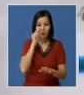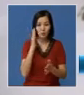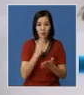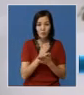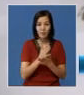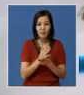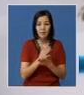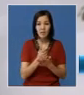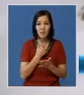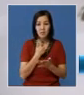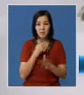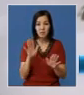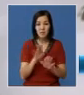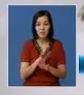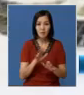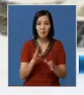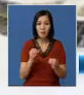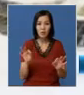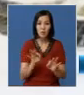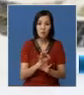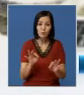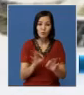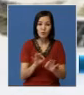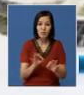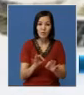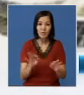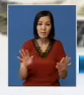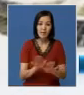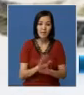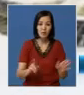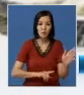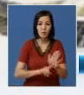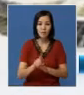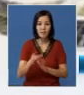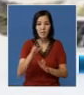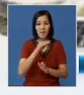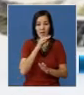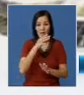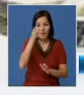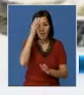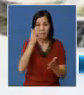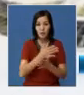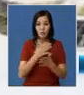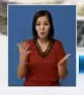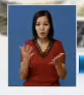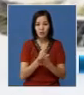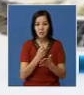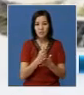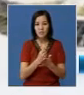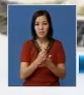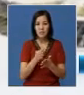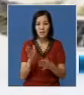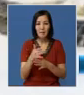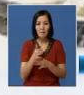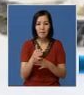жануарлары дыбысты айтып жаттыққан, артынша музыкаға бейімделіп әндетуді бастаған. Ғалымдар мұны үлкен жетістік санап отыр, себебі